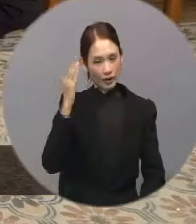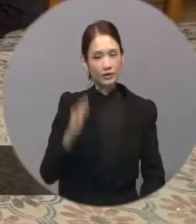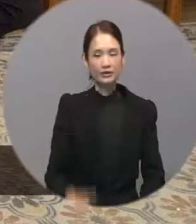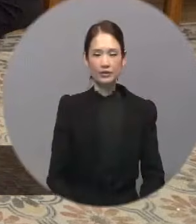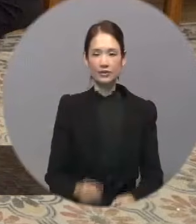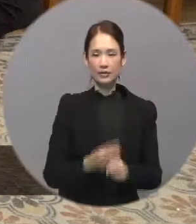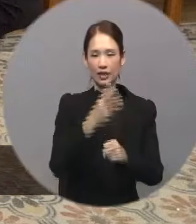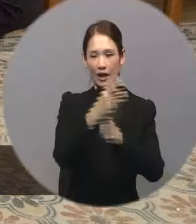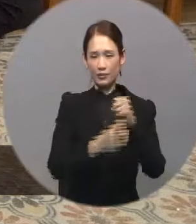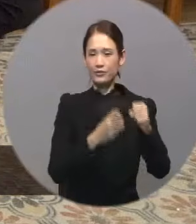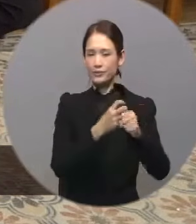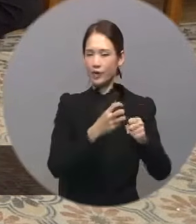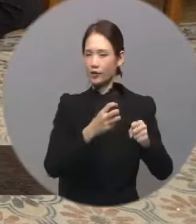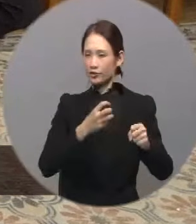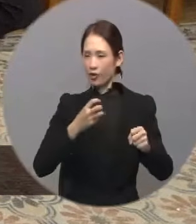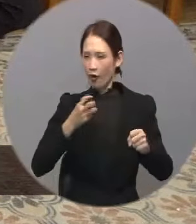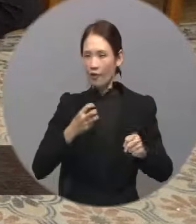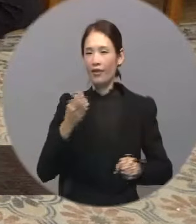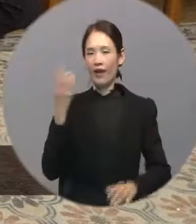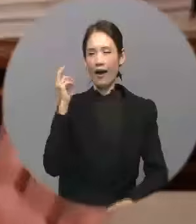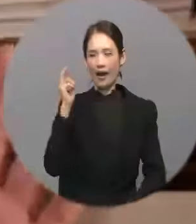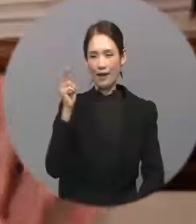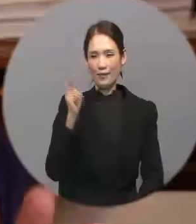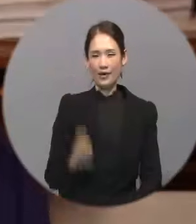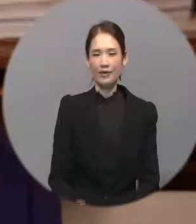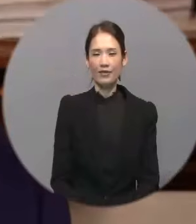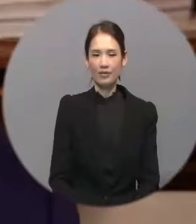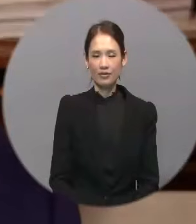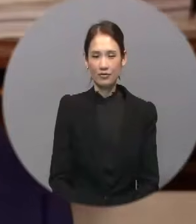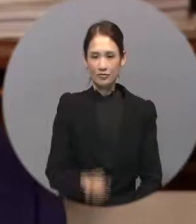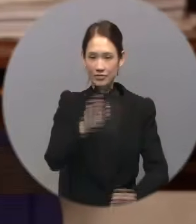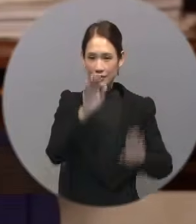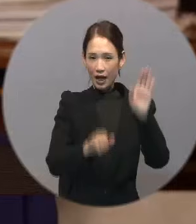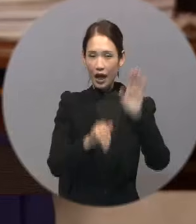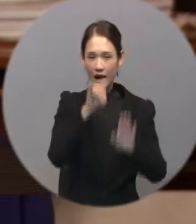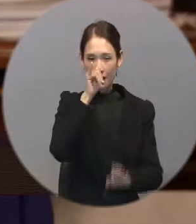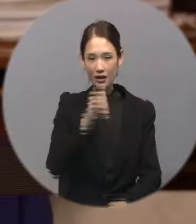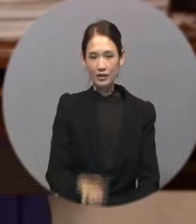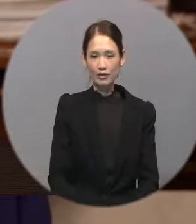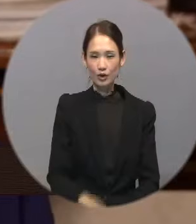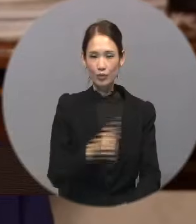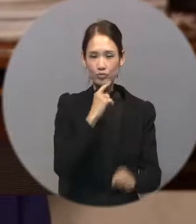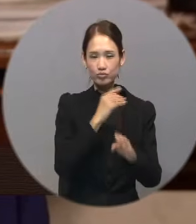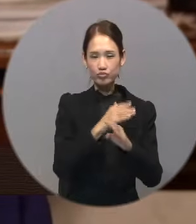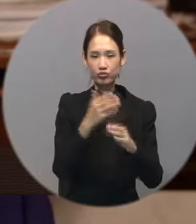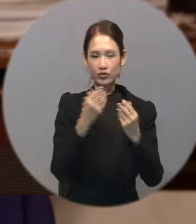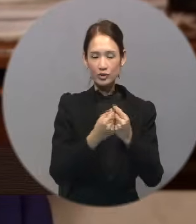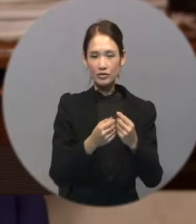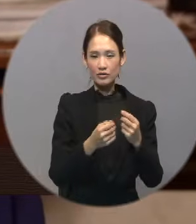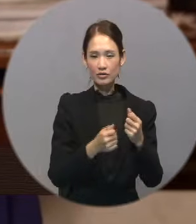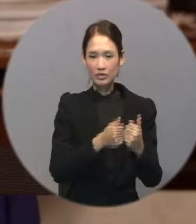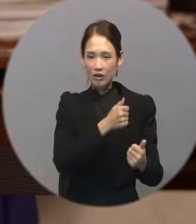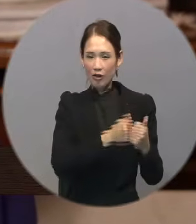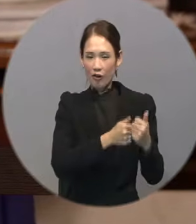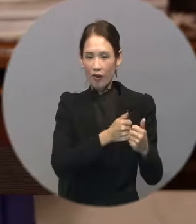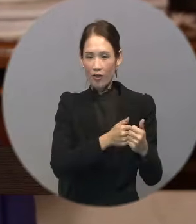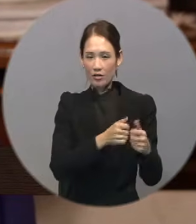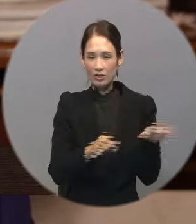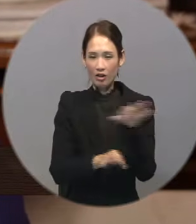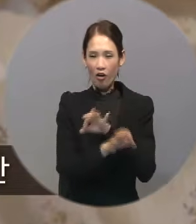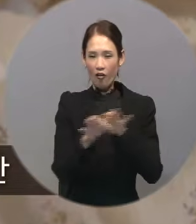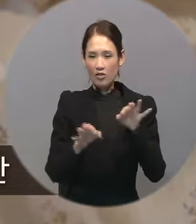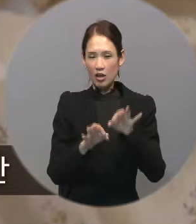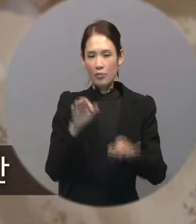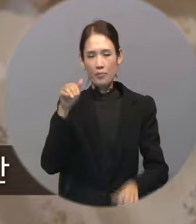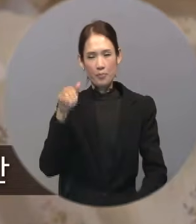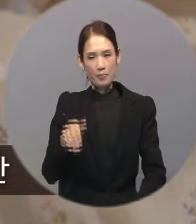전 네, 1990년대 이런 차이는 있을 것 같아요. 그러니까 북한 같은 경우는 경제력이 굉장히 위축돼 있기